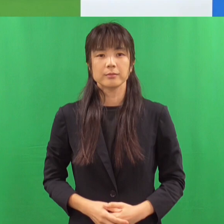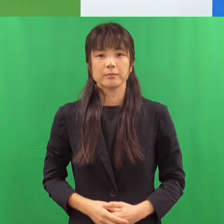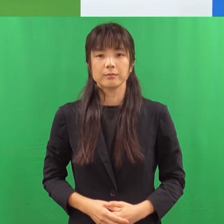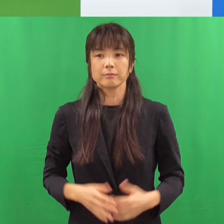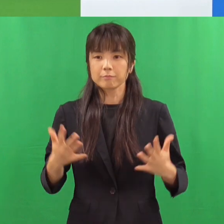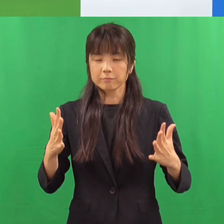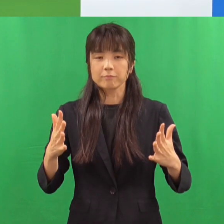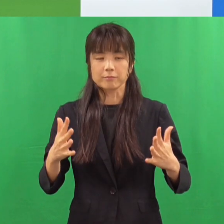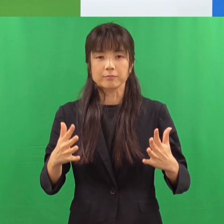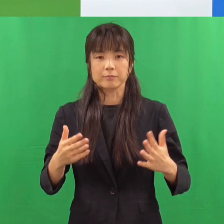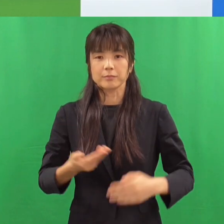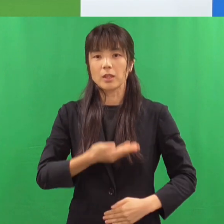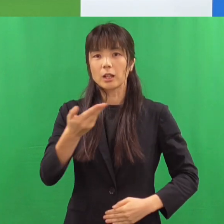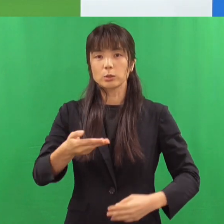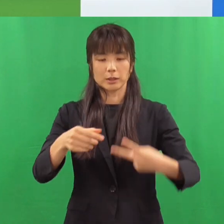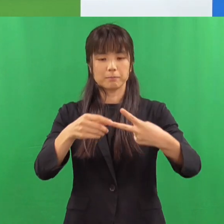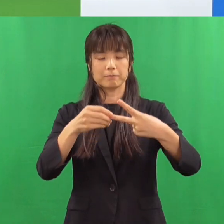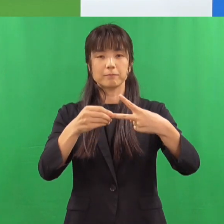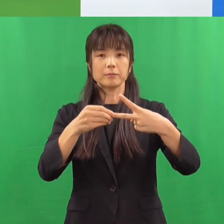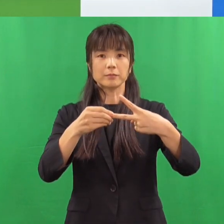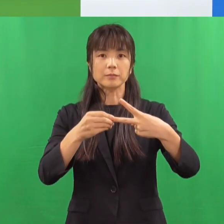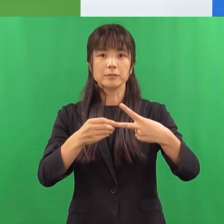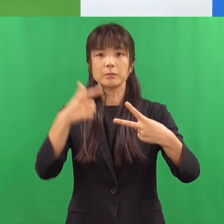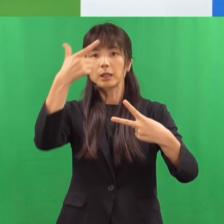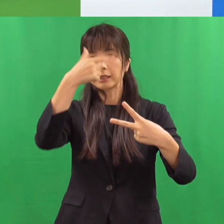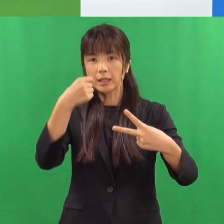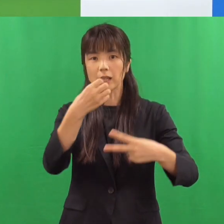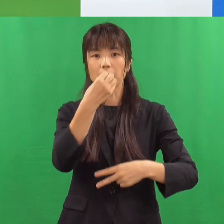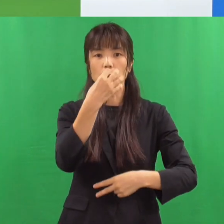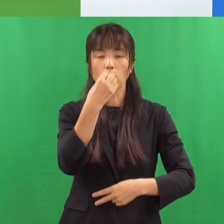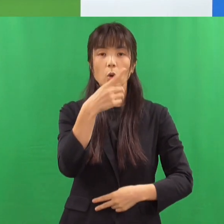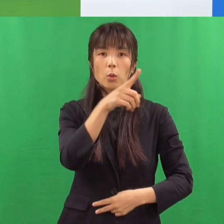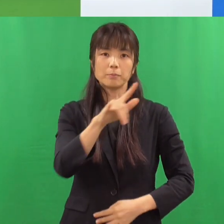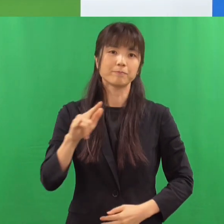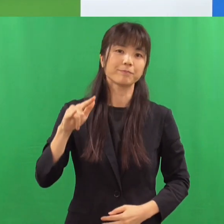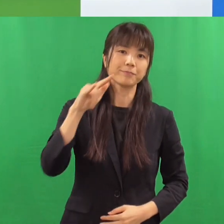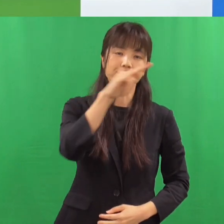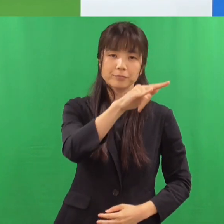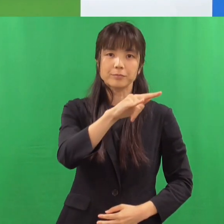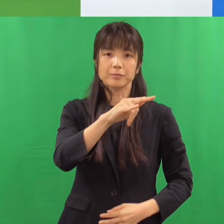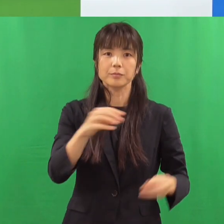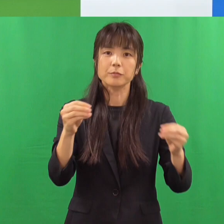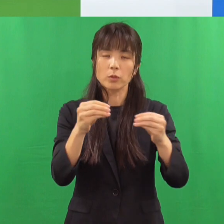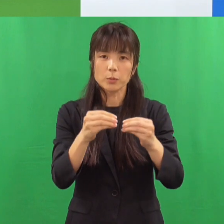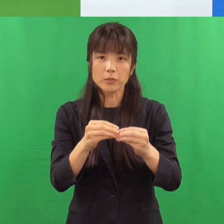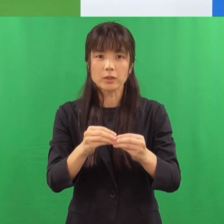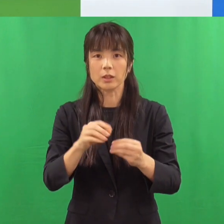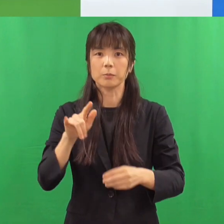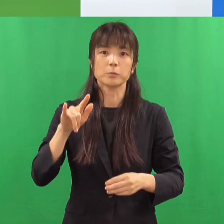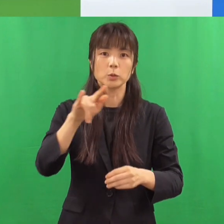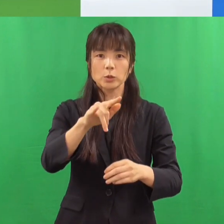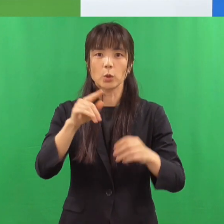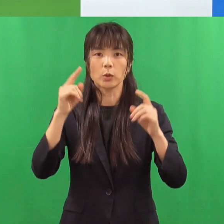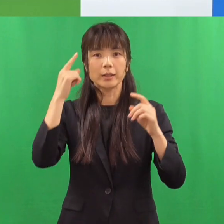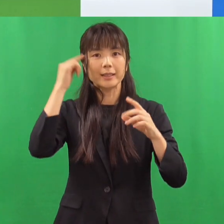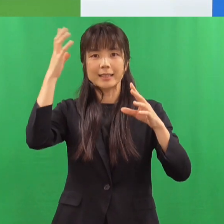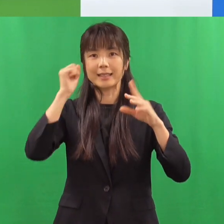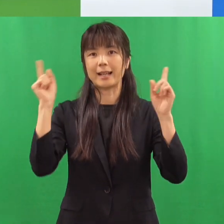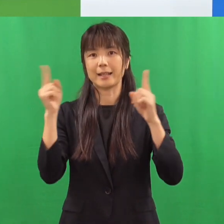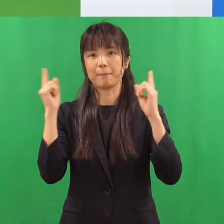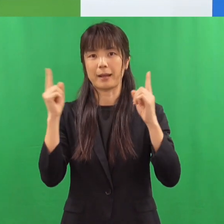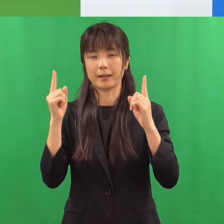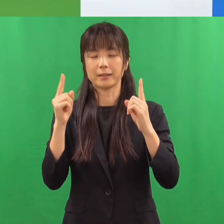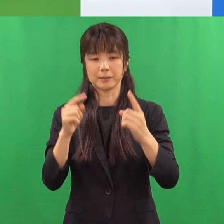なければ次に仙台香港線定期便就航およびスカイアップ仙台香港線就航キャンペーンの実